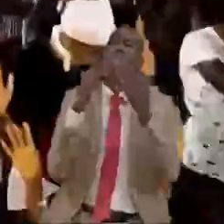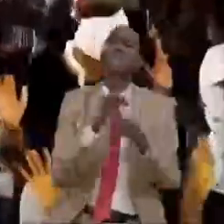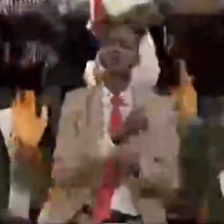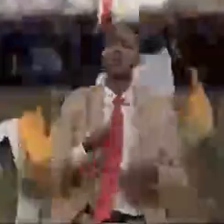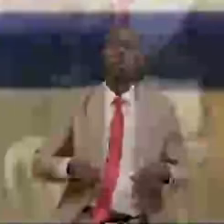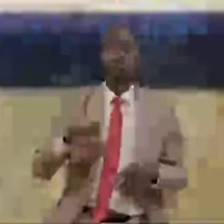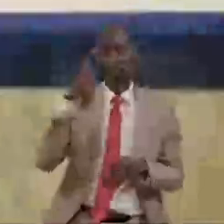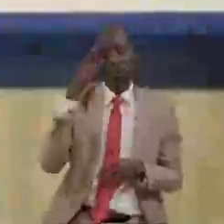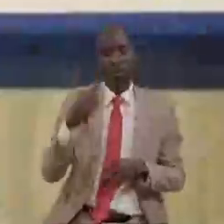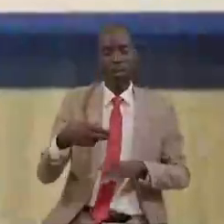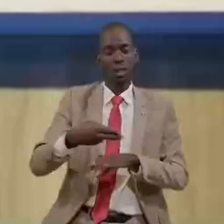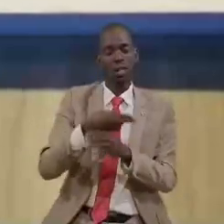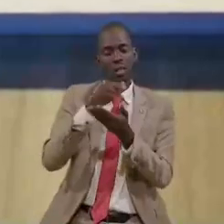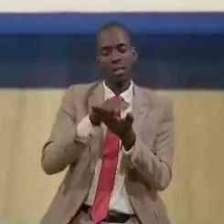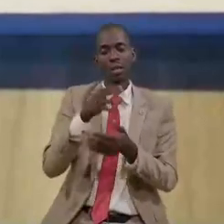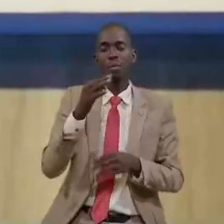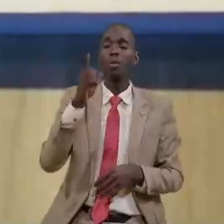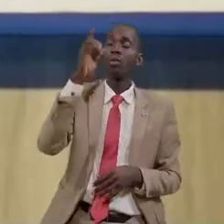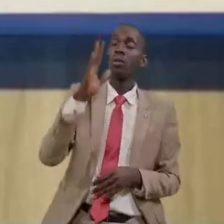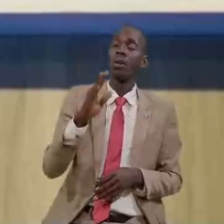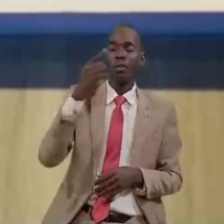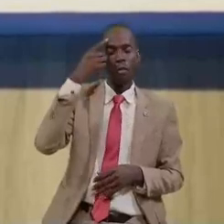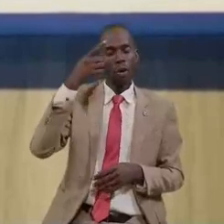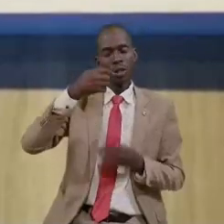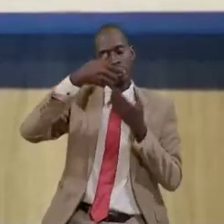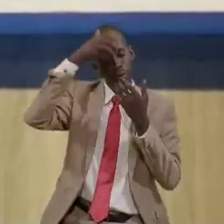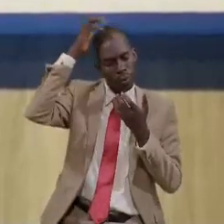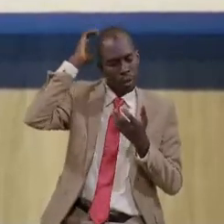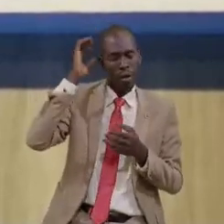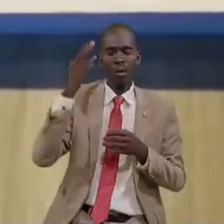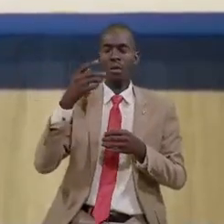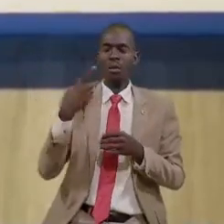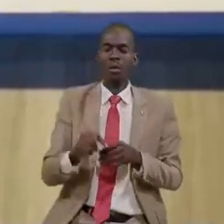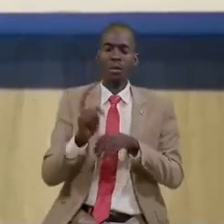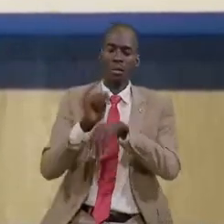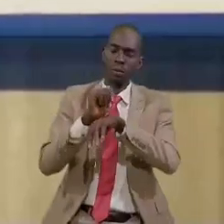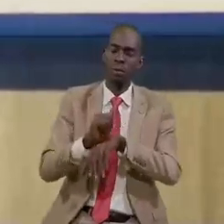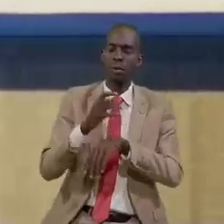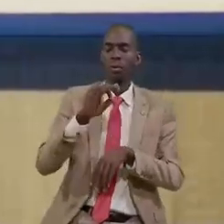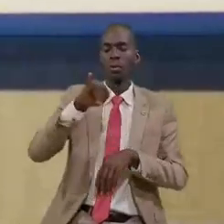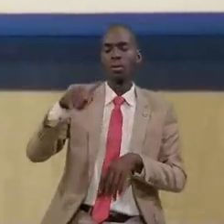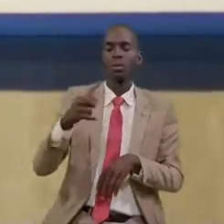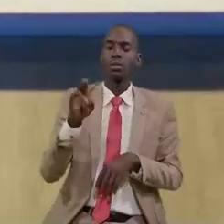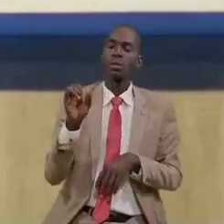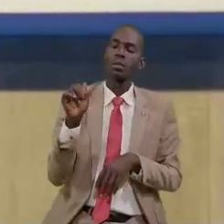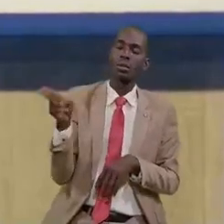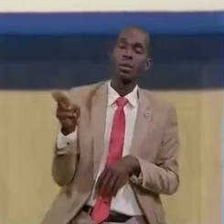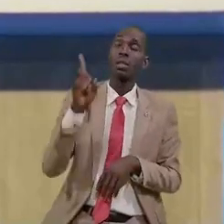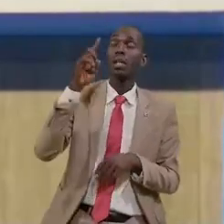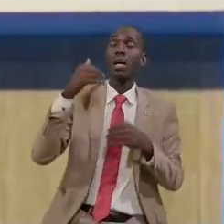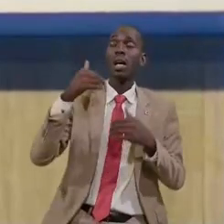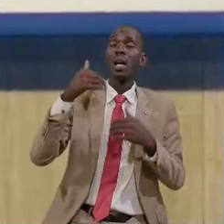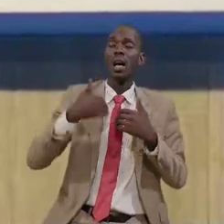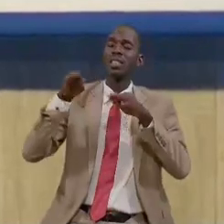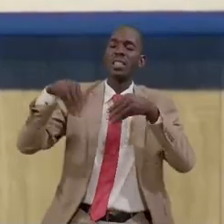de Dieu, pour le lion de la tribu de Juda. Il nous a donné la